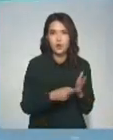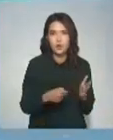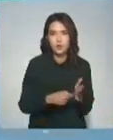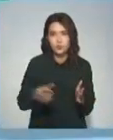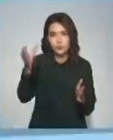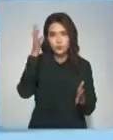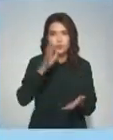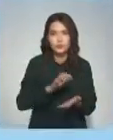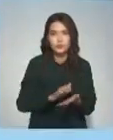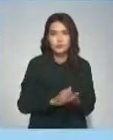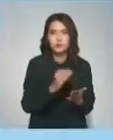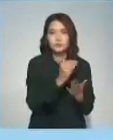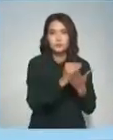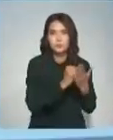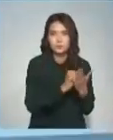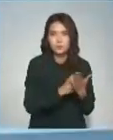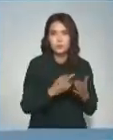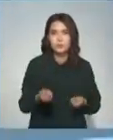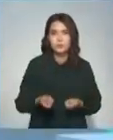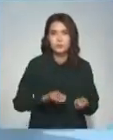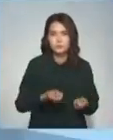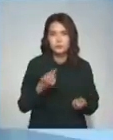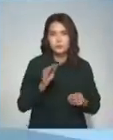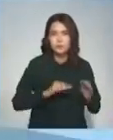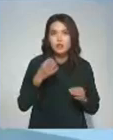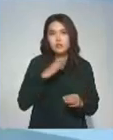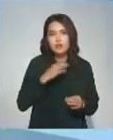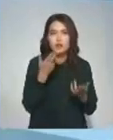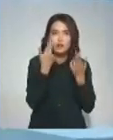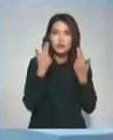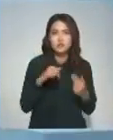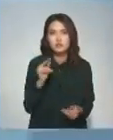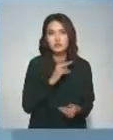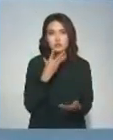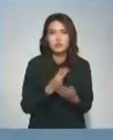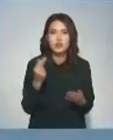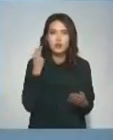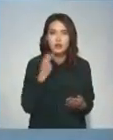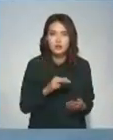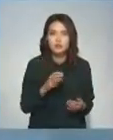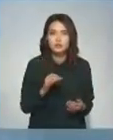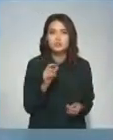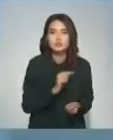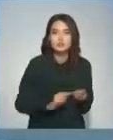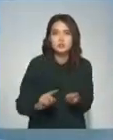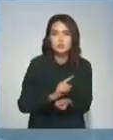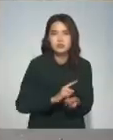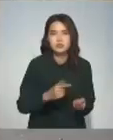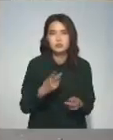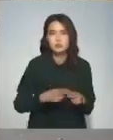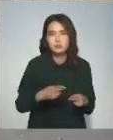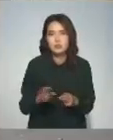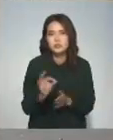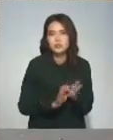Карагандинские ученые займутся проектами по производству лекарств и косметики, поработают над качеством отечественной стали и переработкой отходов металлургии.